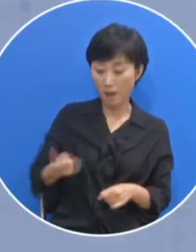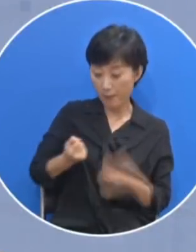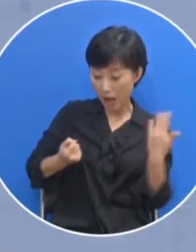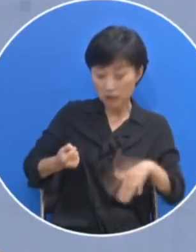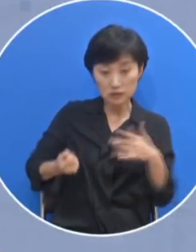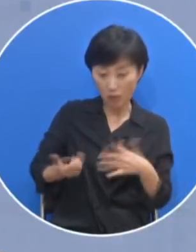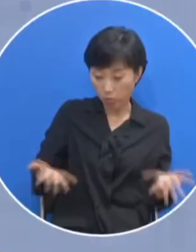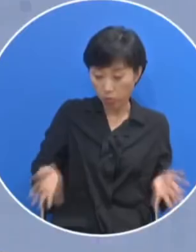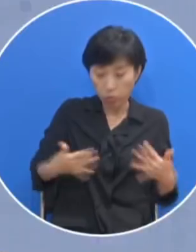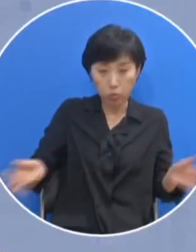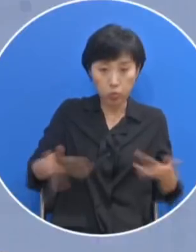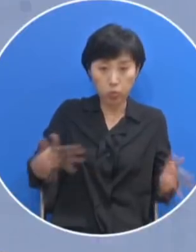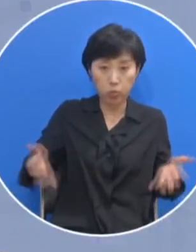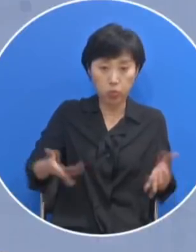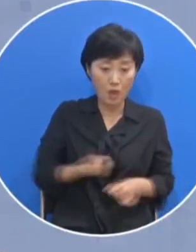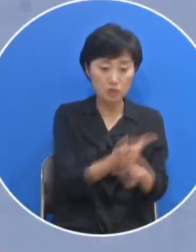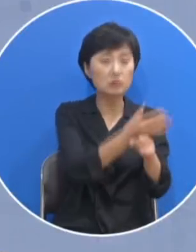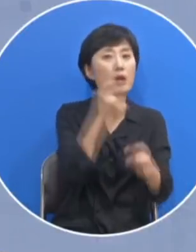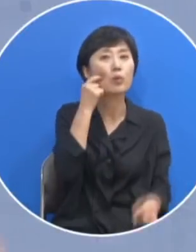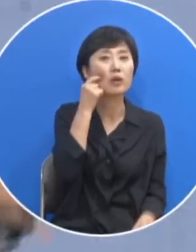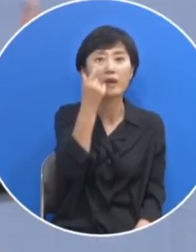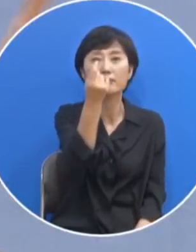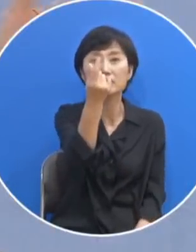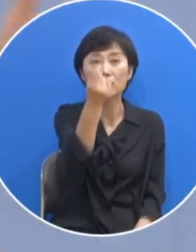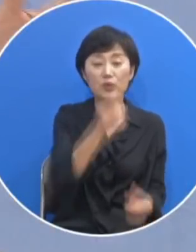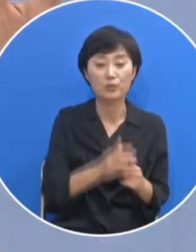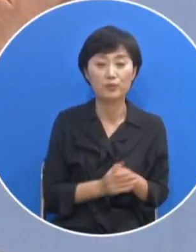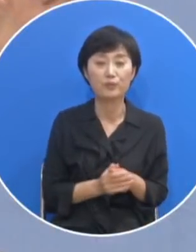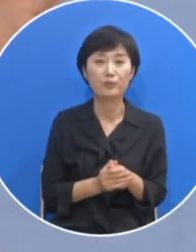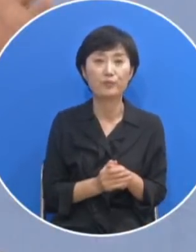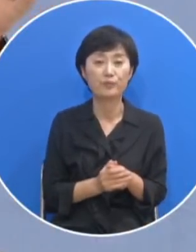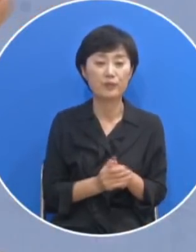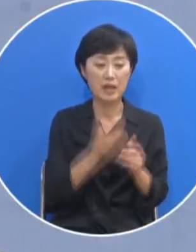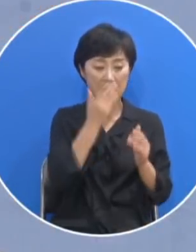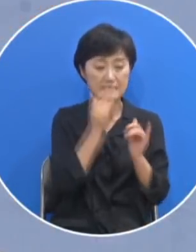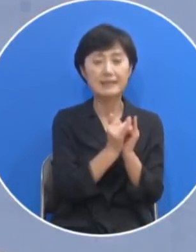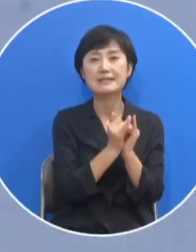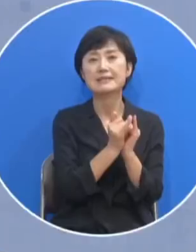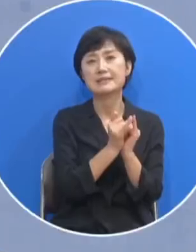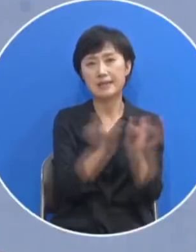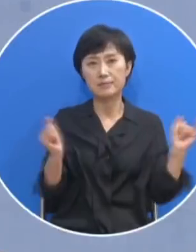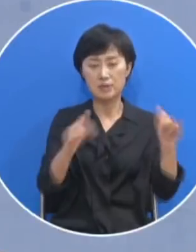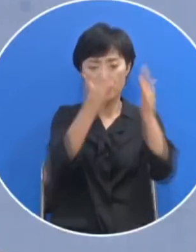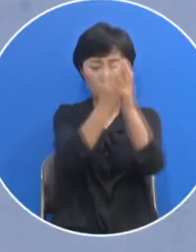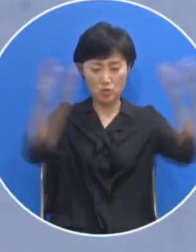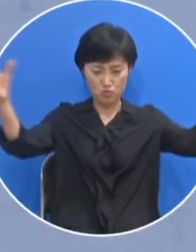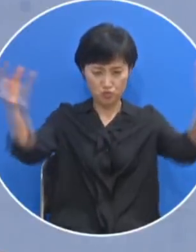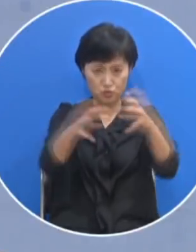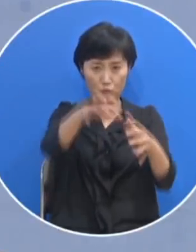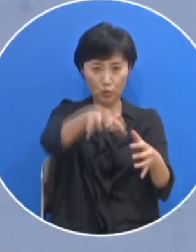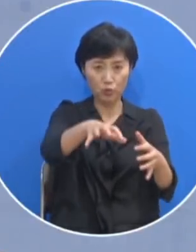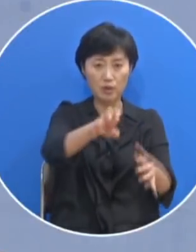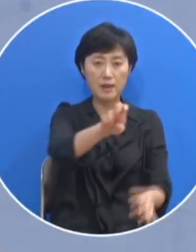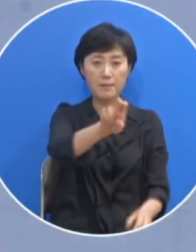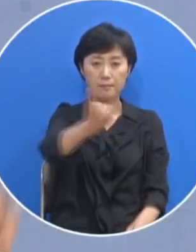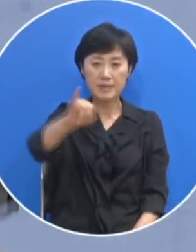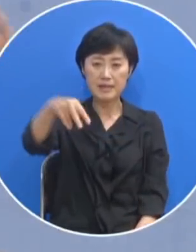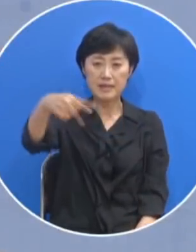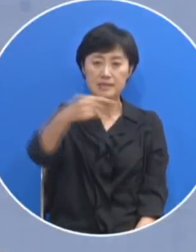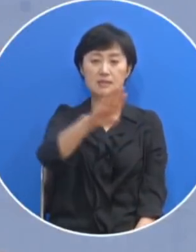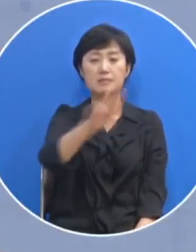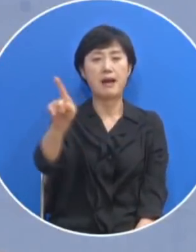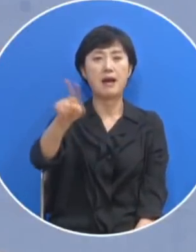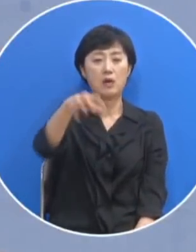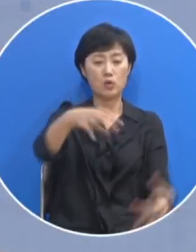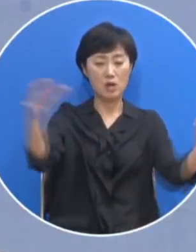이것들이 모이기로 밥이 이렇게 않겠어 머언 이스라엘은 미수 바로 볼 어째 초가 이렇게 아들 침 때문에 여호와께로